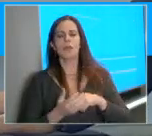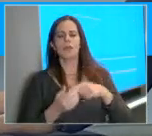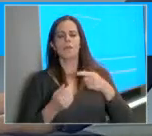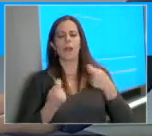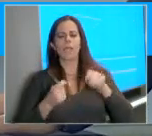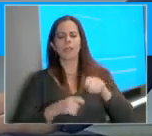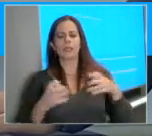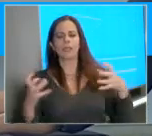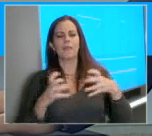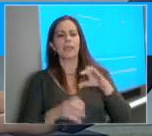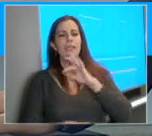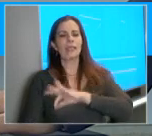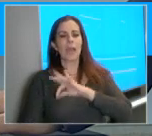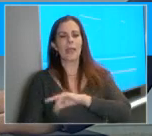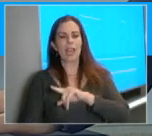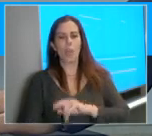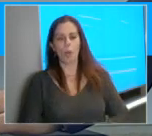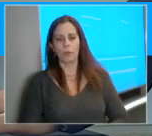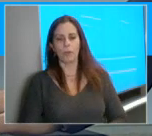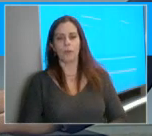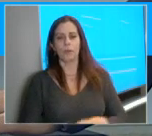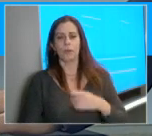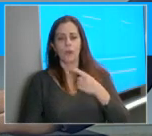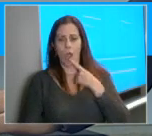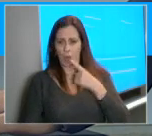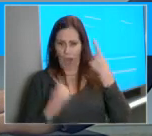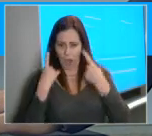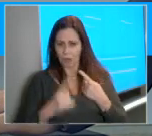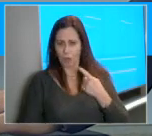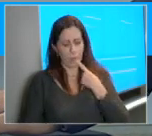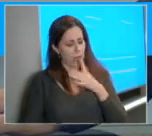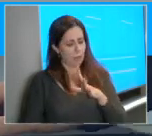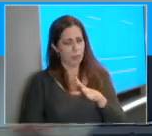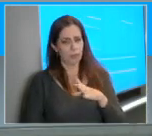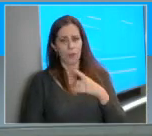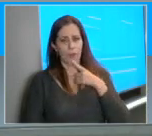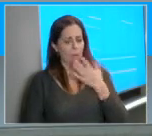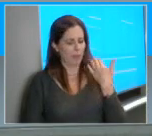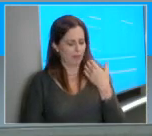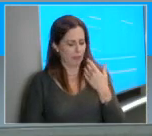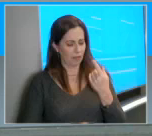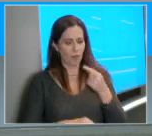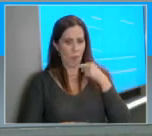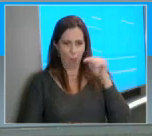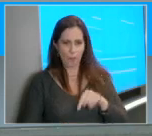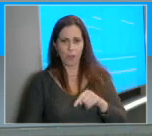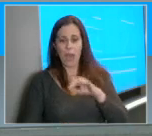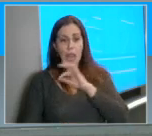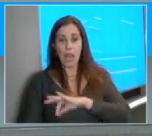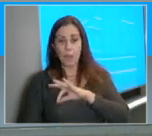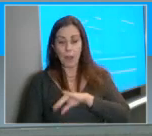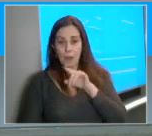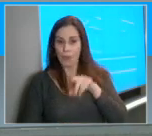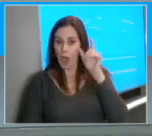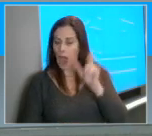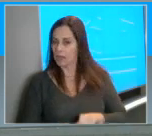מישראל ביתנו, שלום, בוקר טוב. בוקר טוב. אומר יעקב אשר, והוא גם לא היחיד, אבל הוא ספציפית אמר את זה לפני שניות אחדות כאן, אביגדור